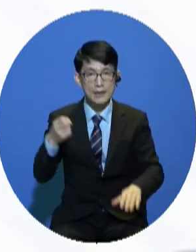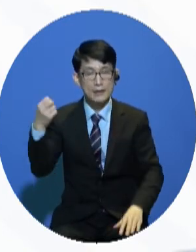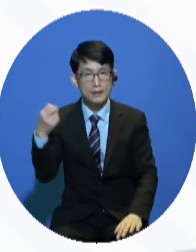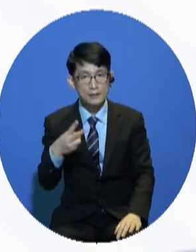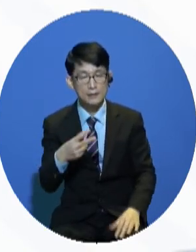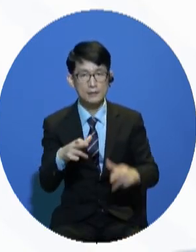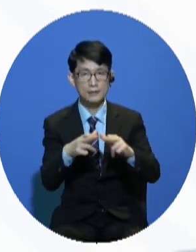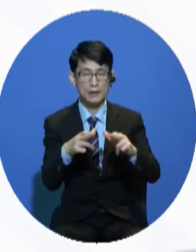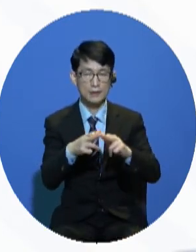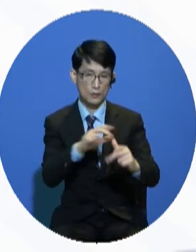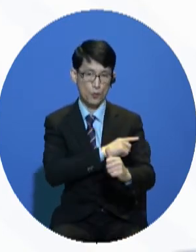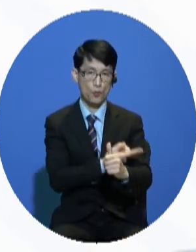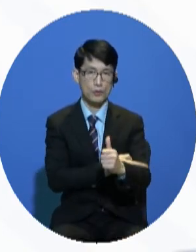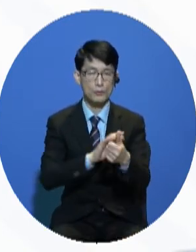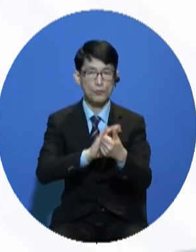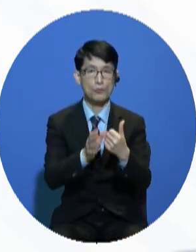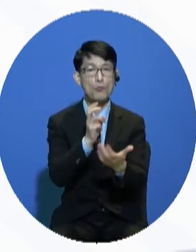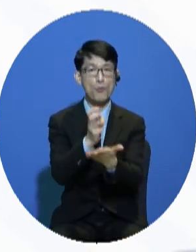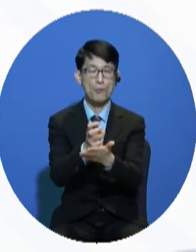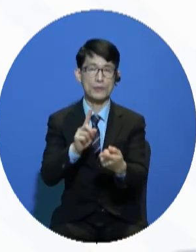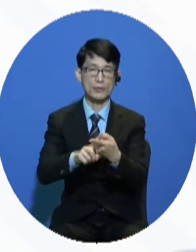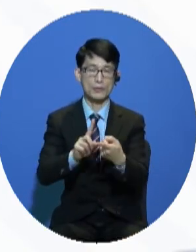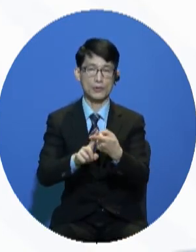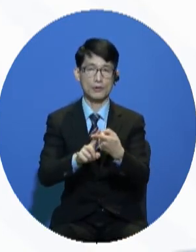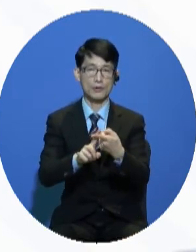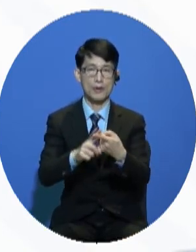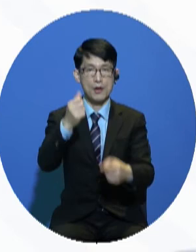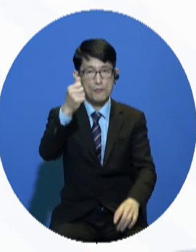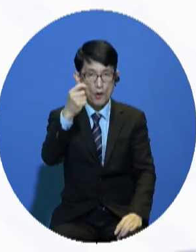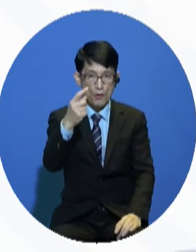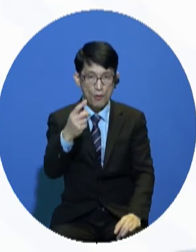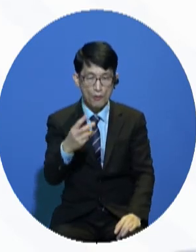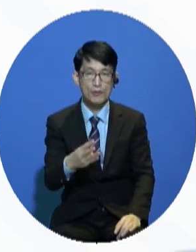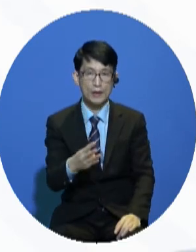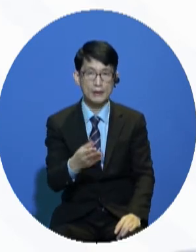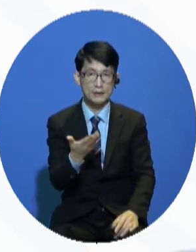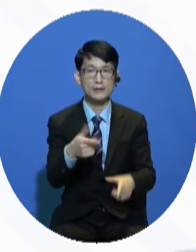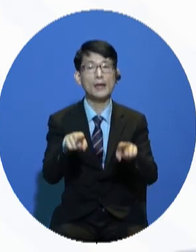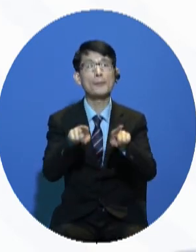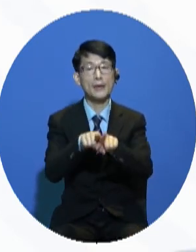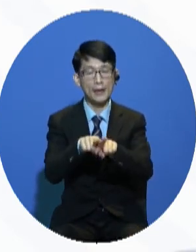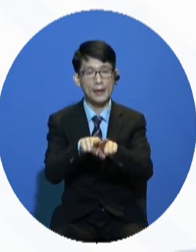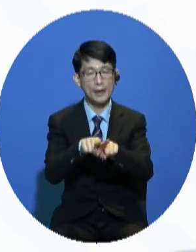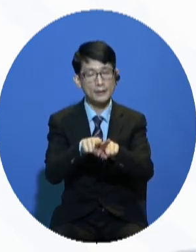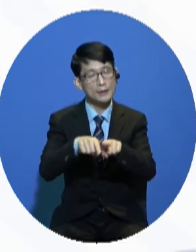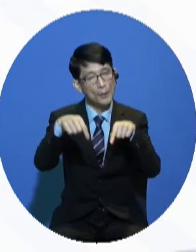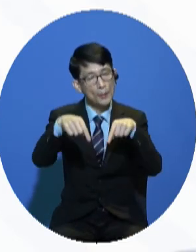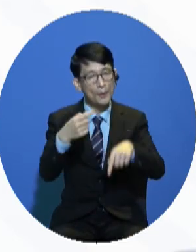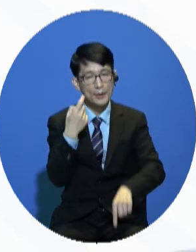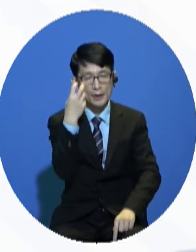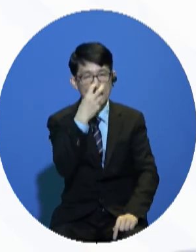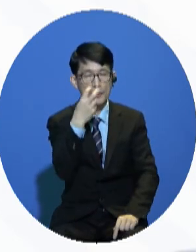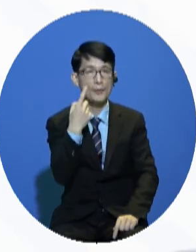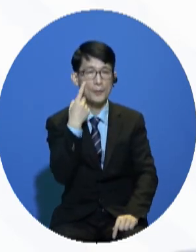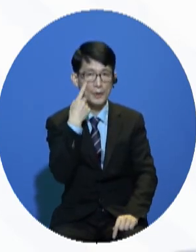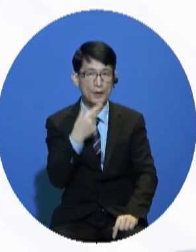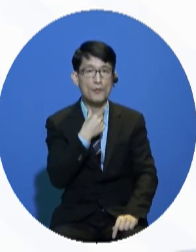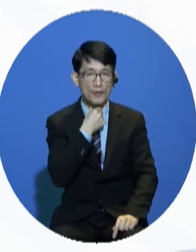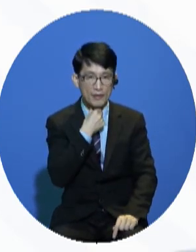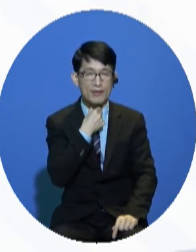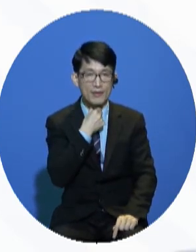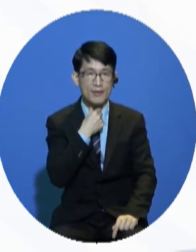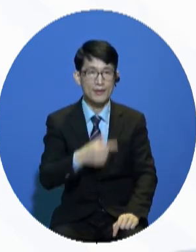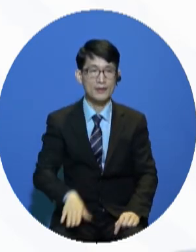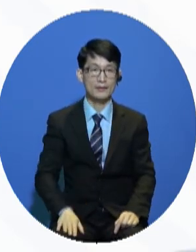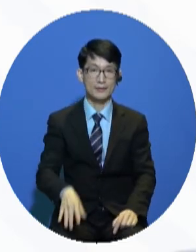더 장애인 권리 보장법에 대해서 몇 가지 사항을 조금 검토할 필요가 있을 것 같아서 제가 이제 몇 가지 문제 제기를 좀